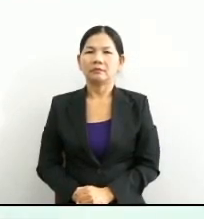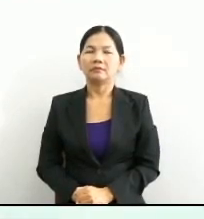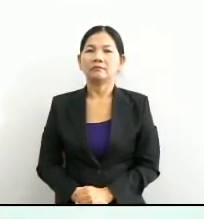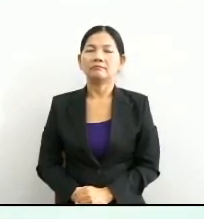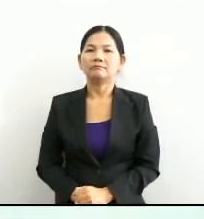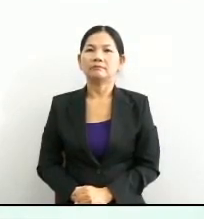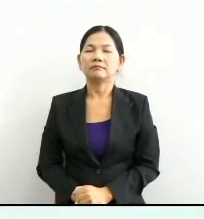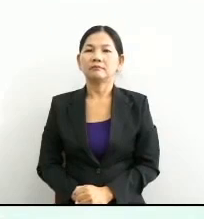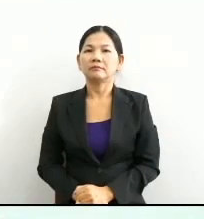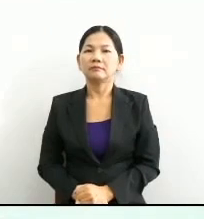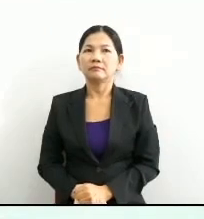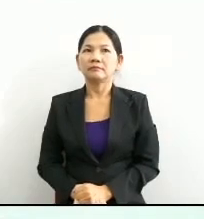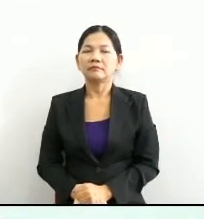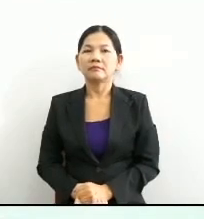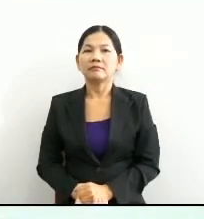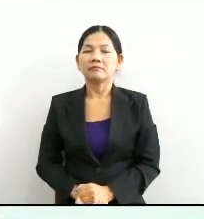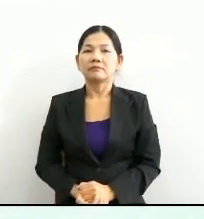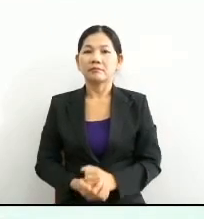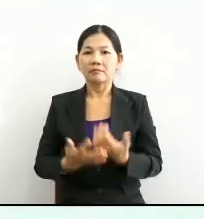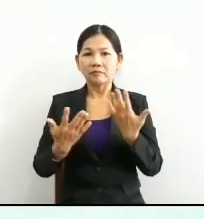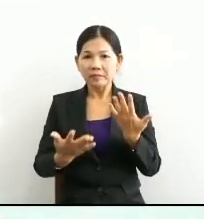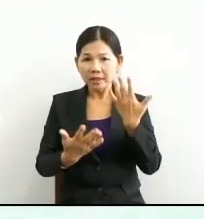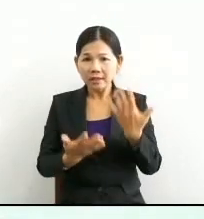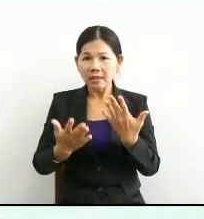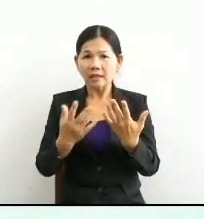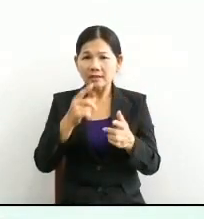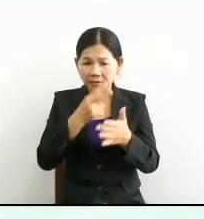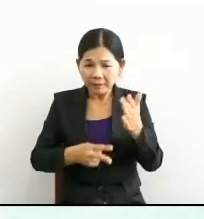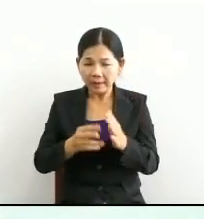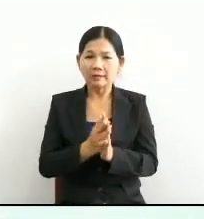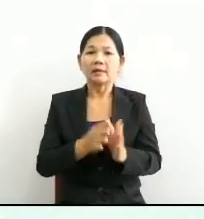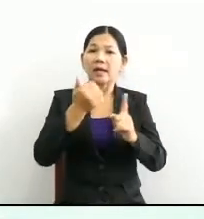tắp bịa nà mai mình thân bị chị ấy mình lại đem đánh con nọ